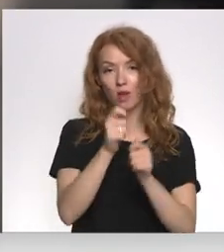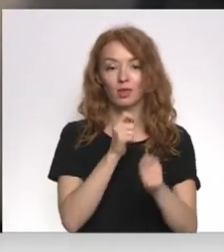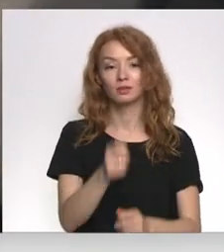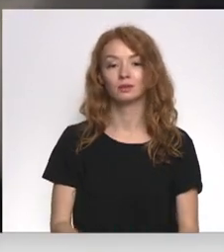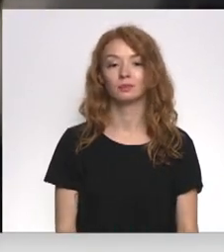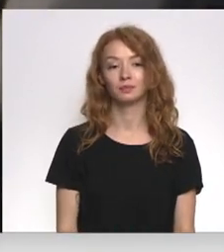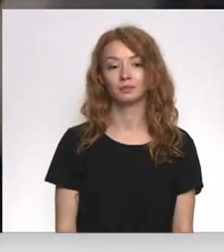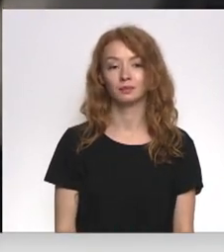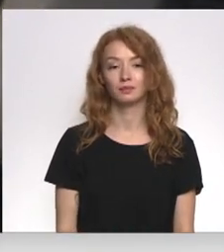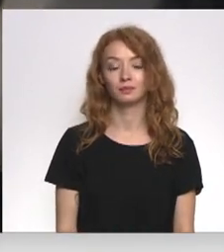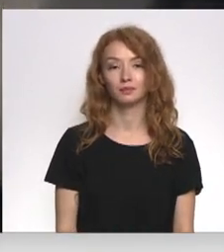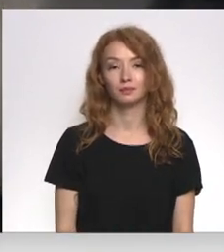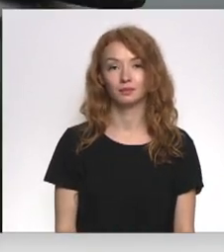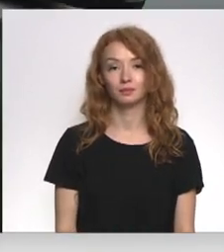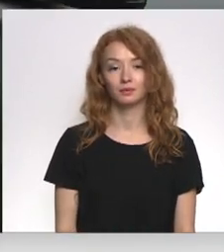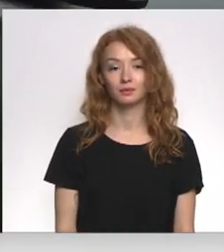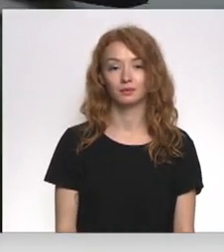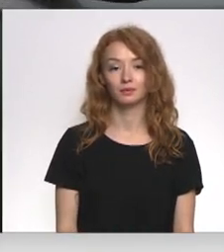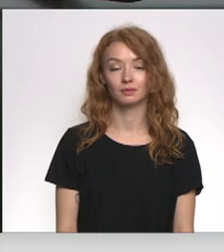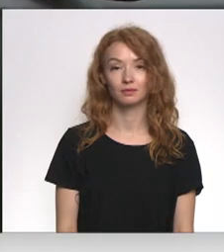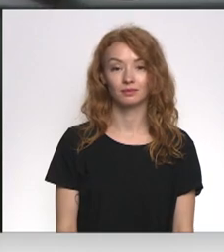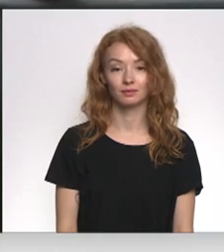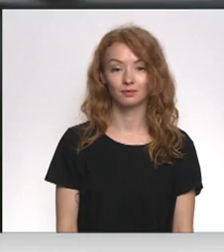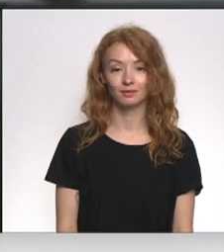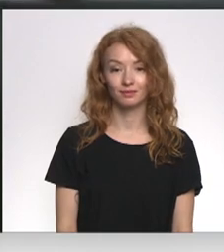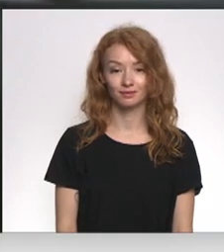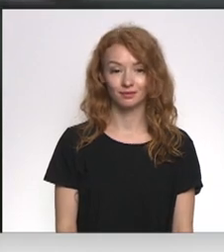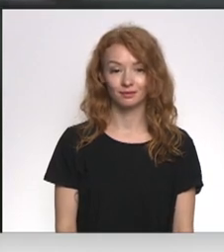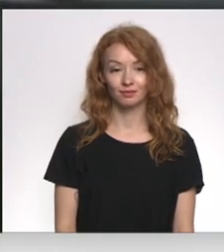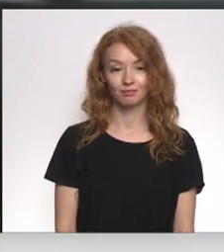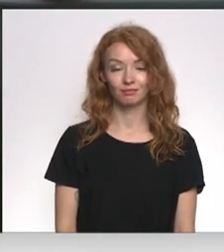Judīta Čunka, Sandris Polis, Latvijas televīzija.